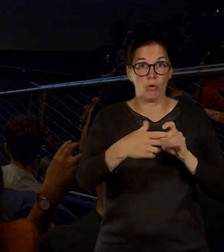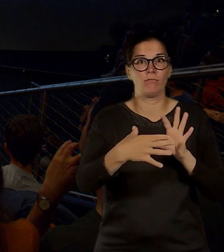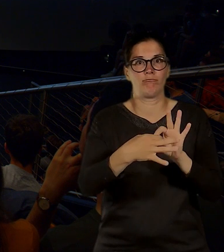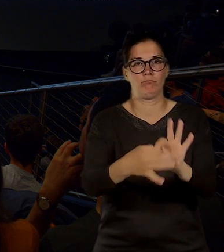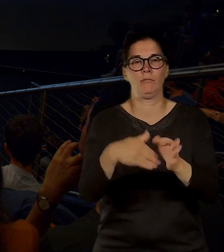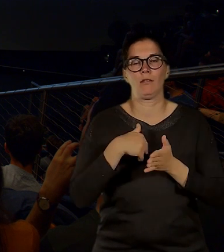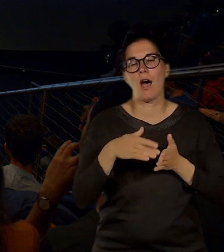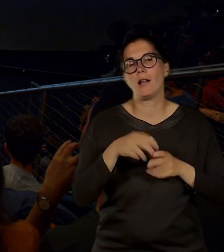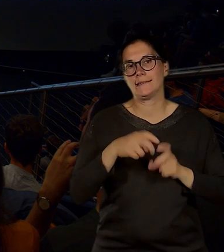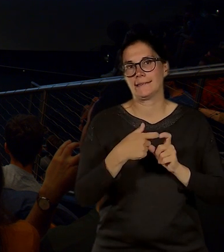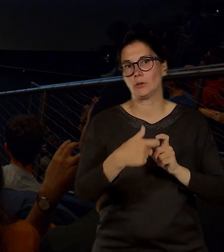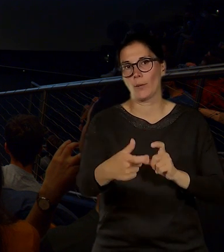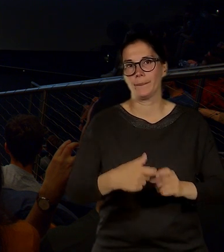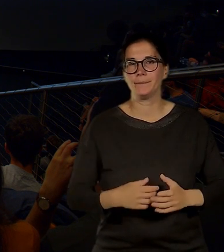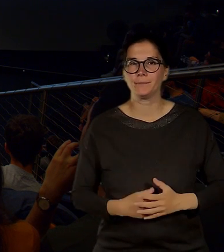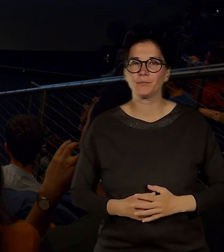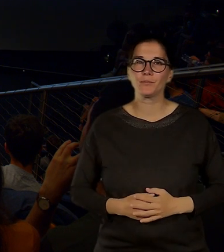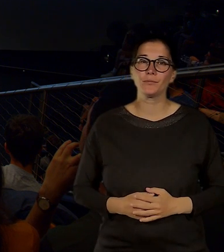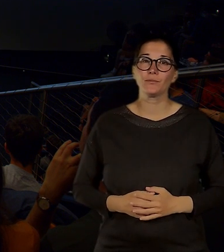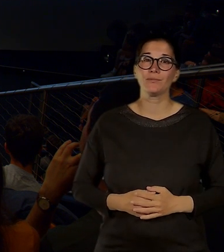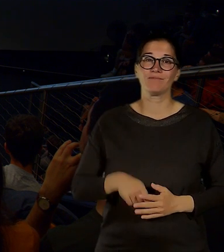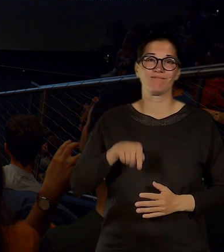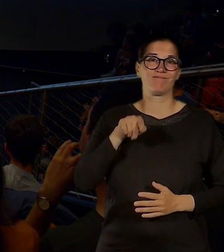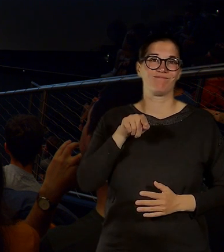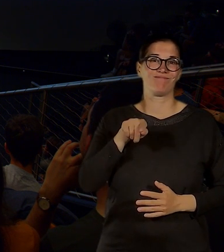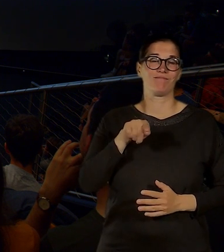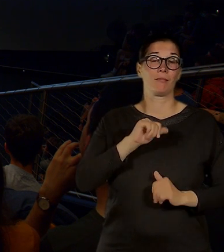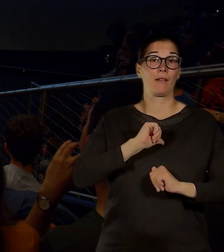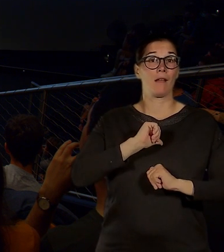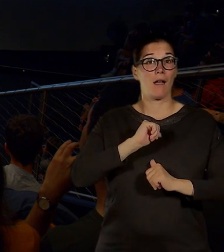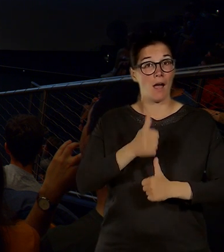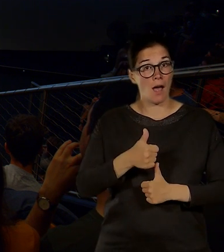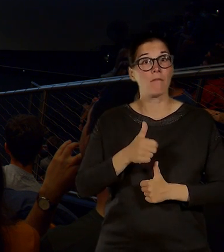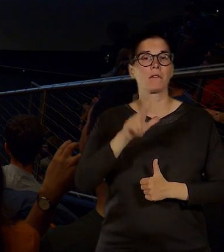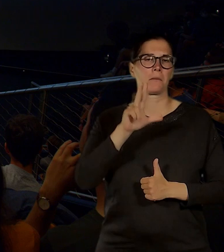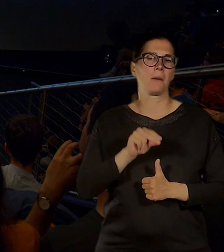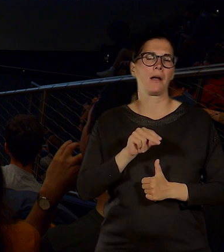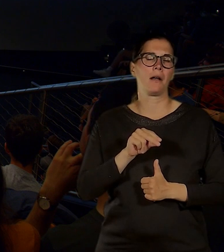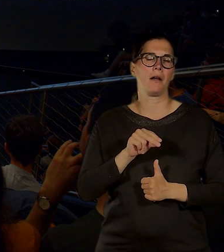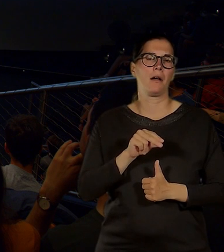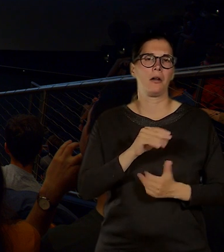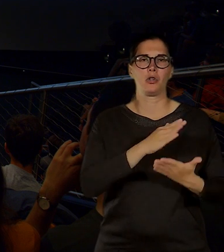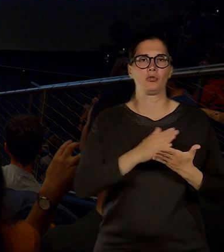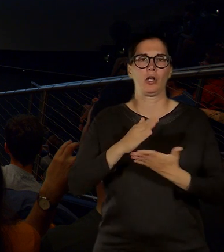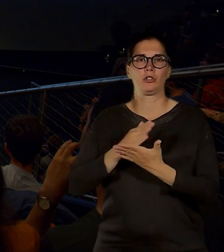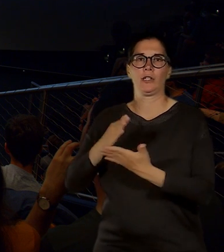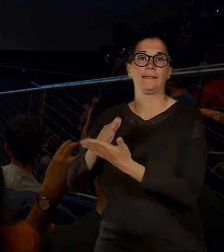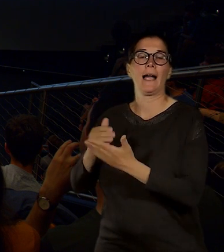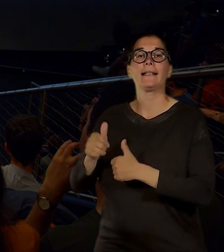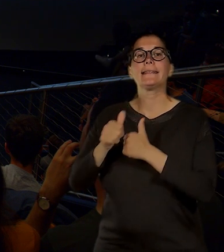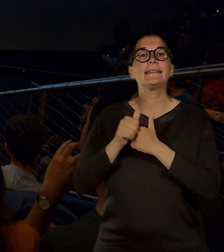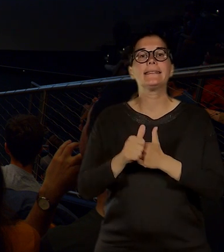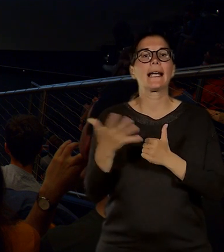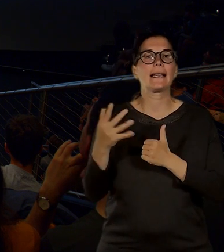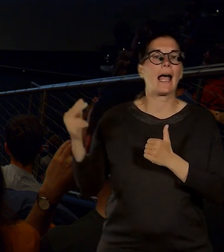To řešení je v několika úrovních, liší se podle toho, na které jste